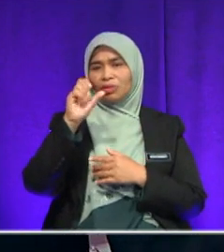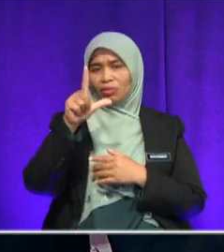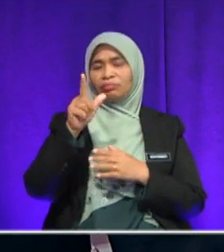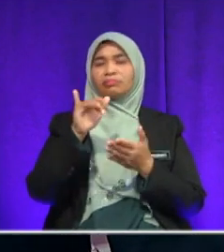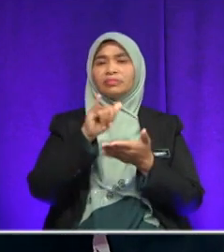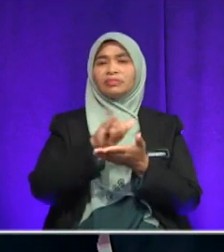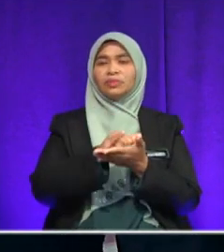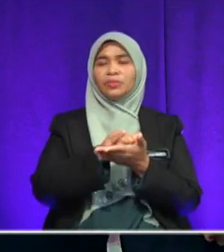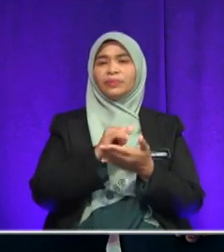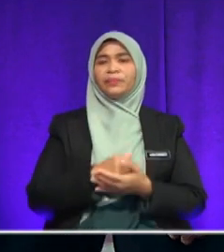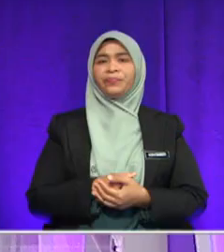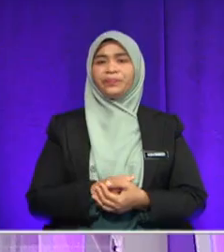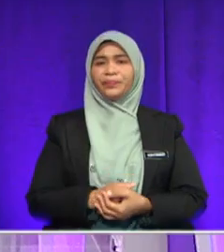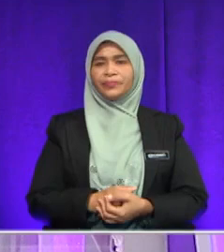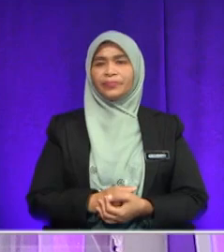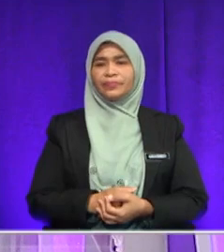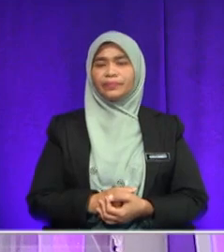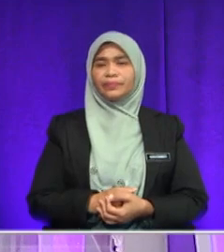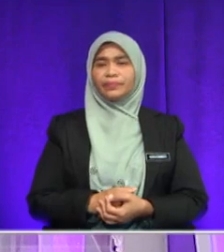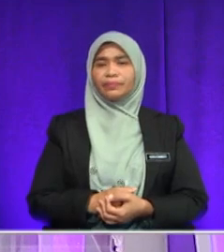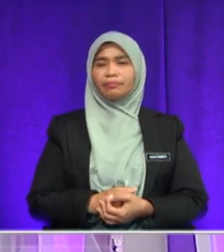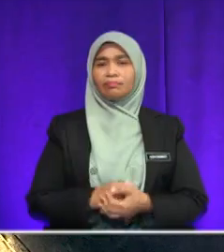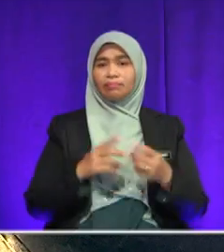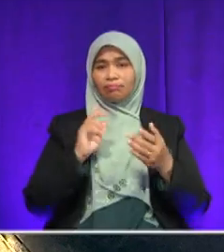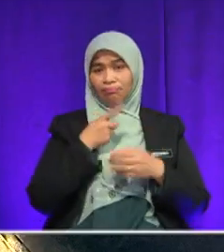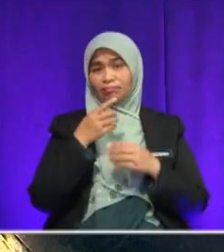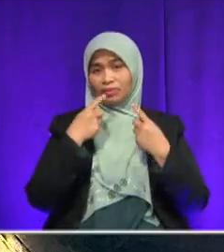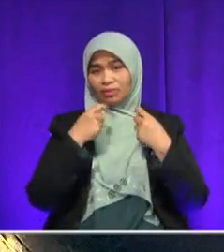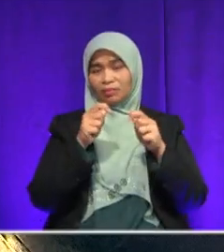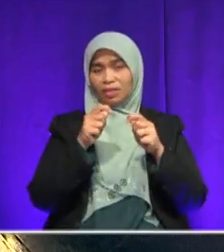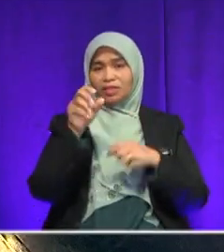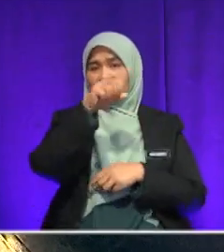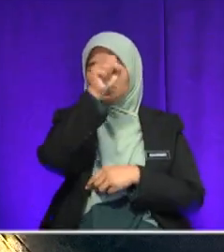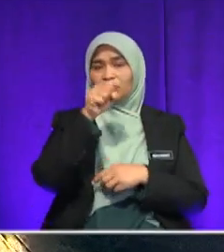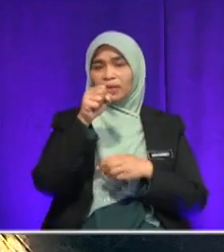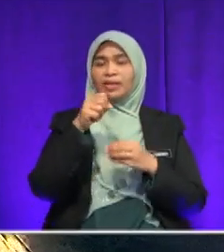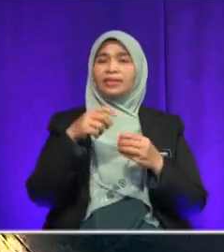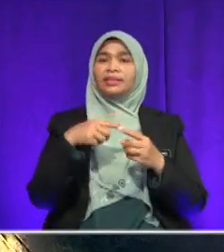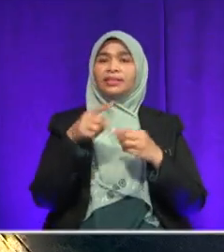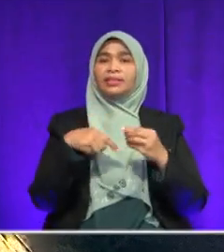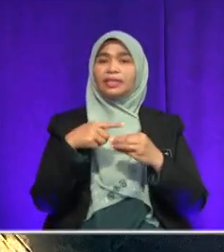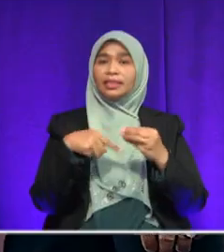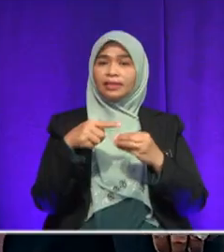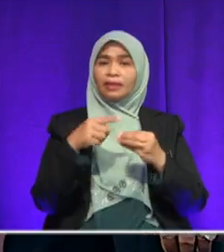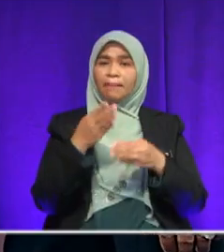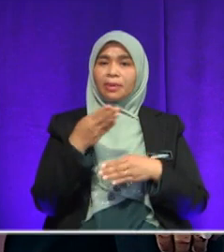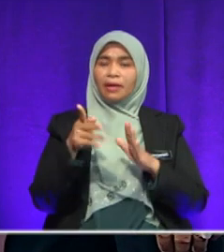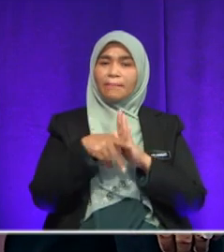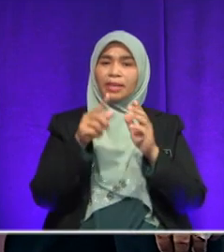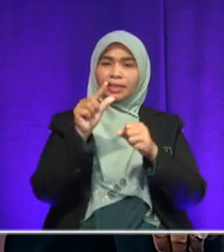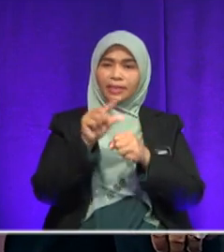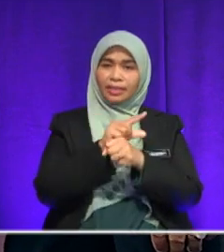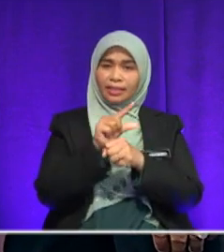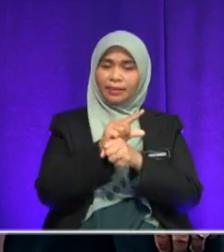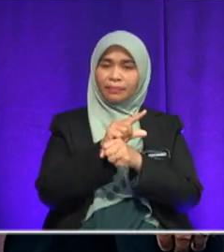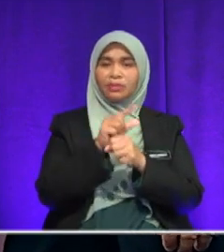kepada kereta. Okey, kita cuba soalan berkaitan dengan barang pengenap. Okey, cikgu